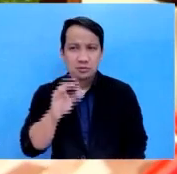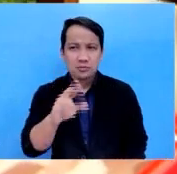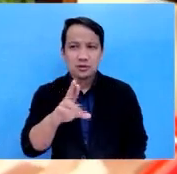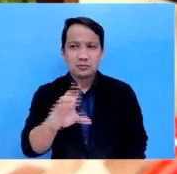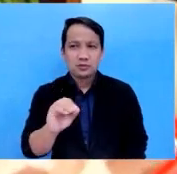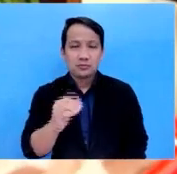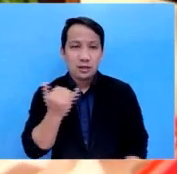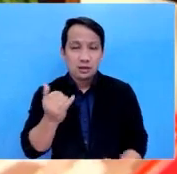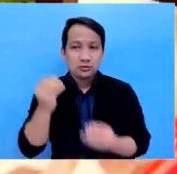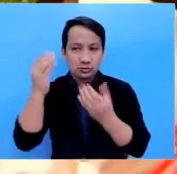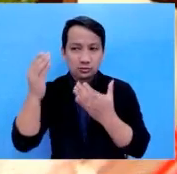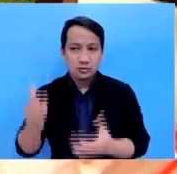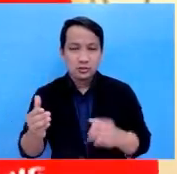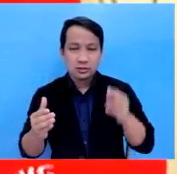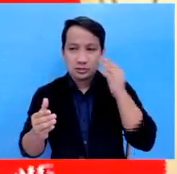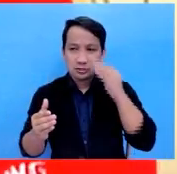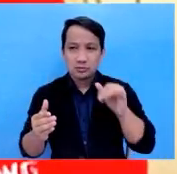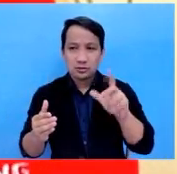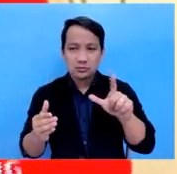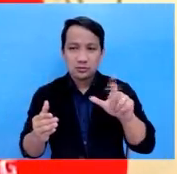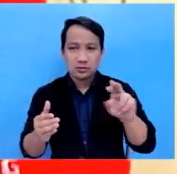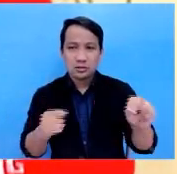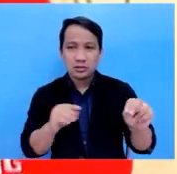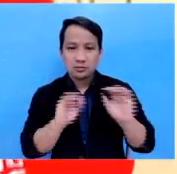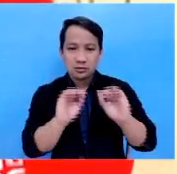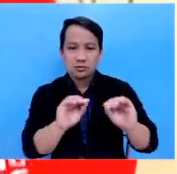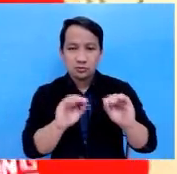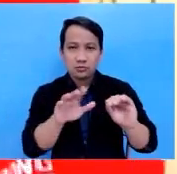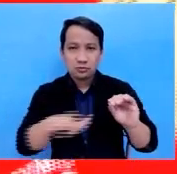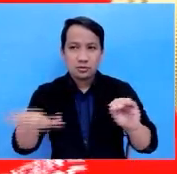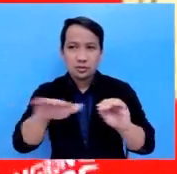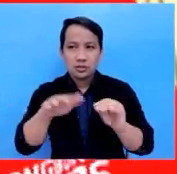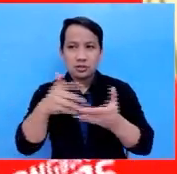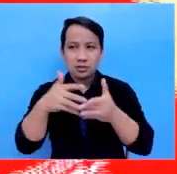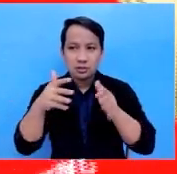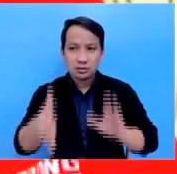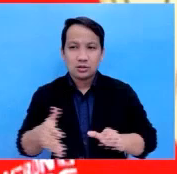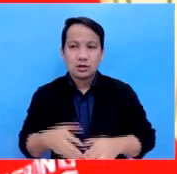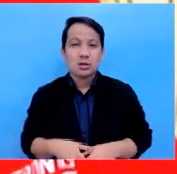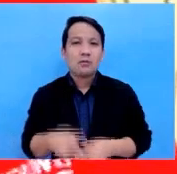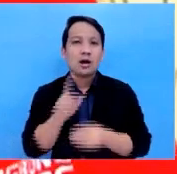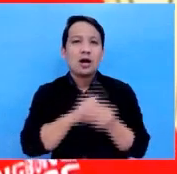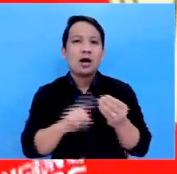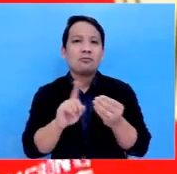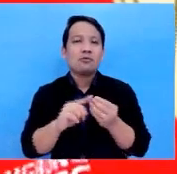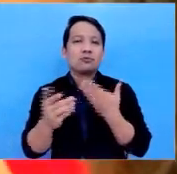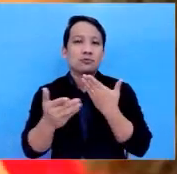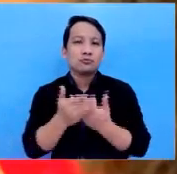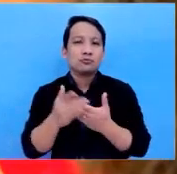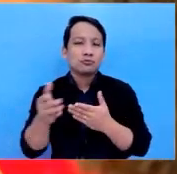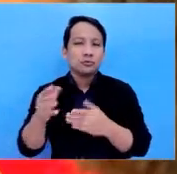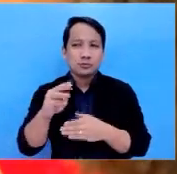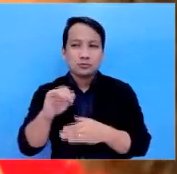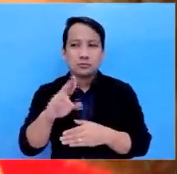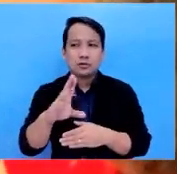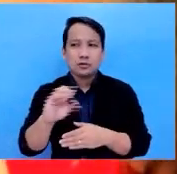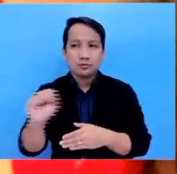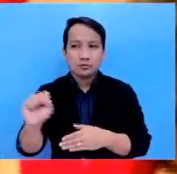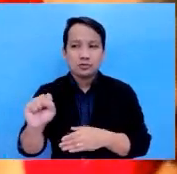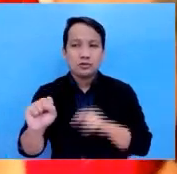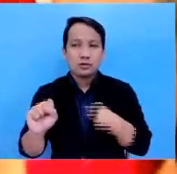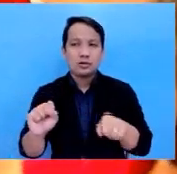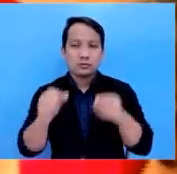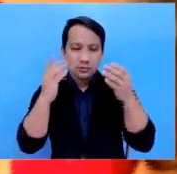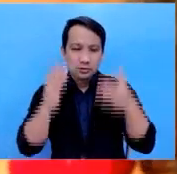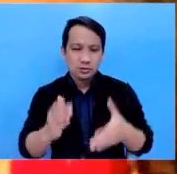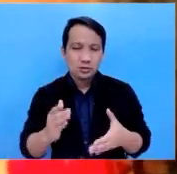sa kasaysayan si Maylene. At ang mga tinuturo raw niya sa kanyang mga estudyante, ang mabubuting nagawa ng mga Marcos. Para kay Teacher